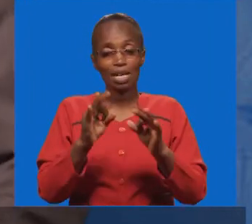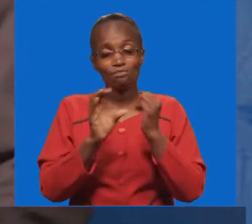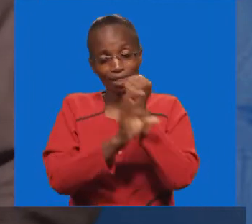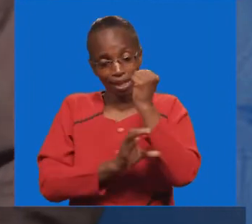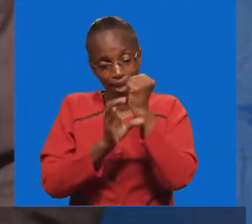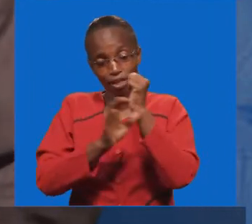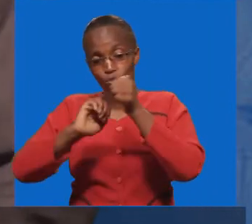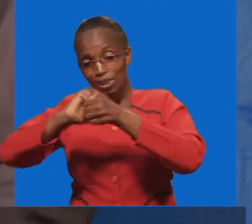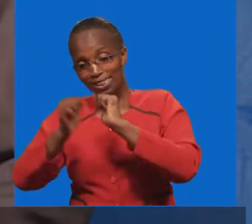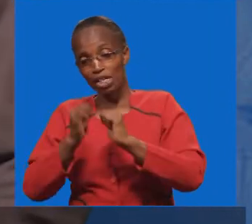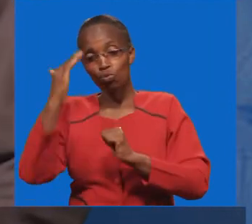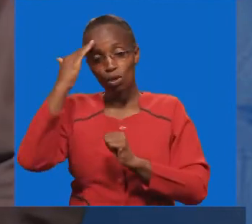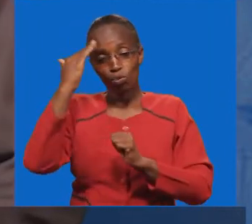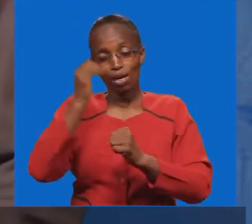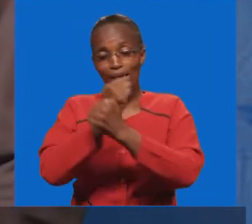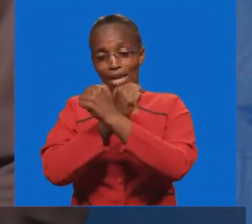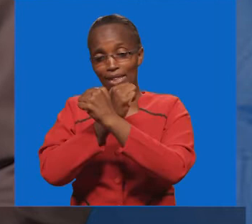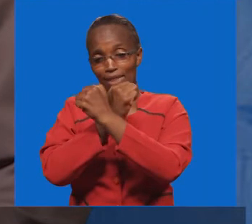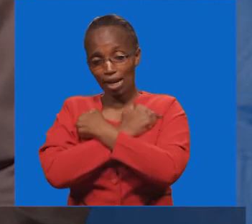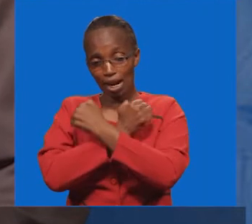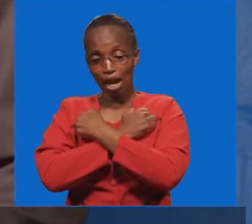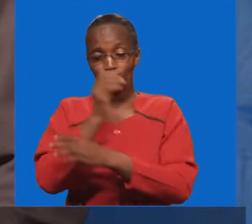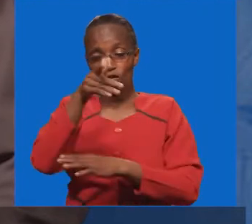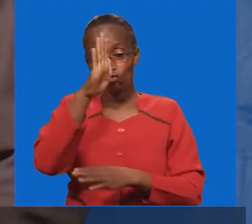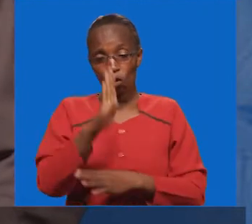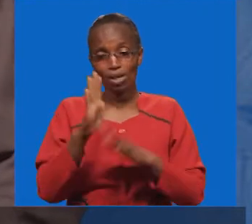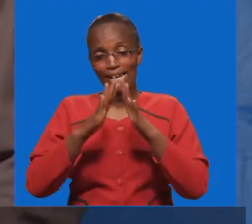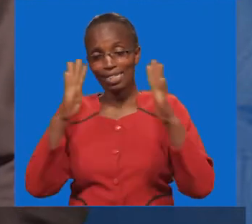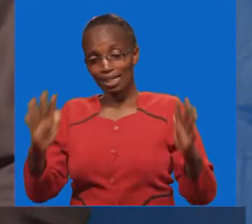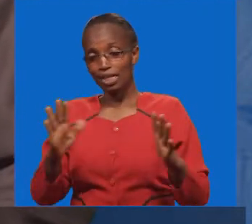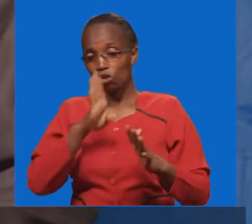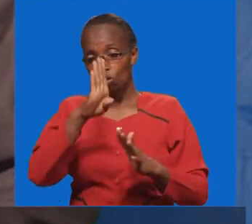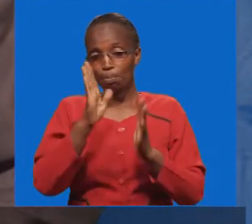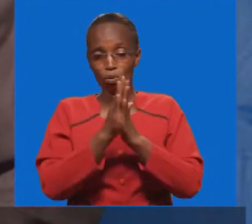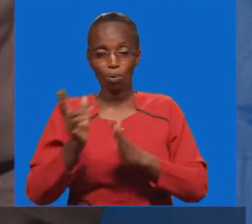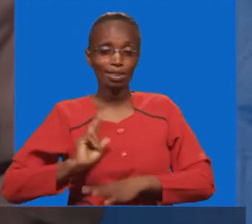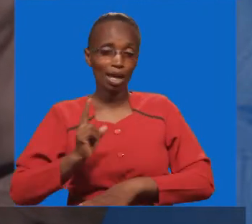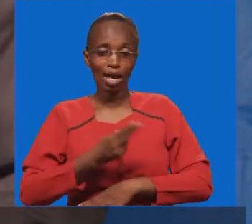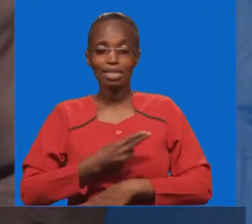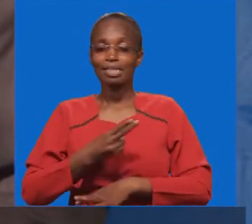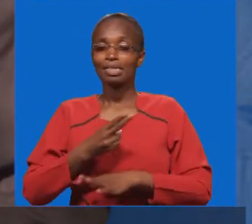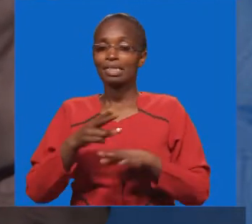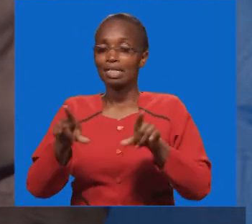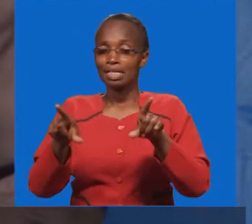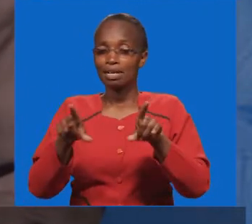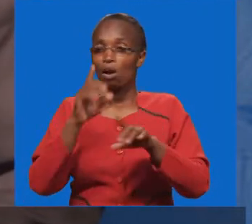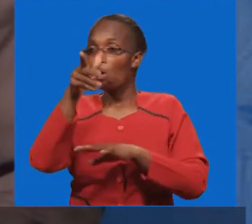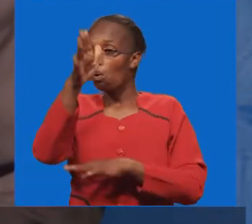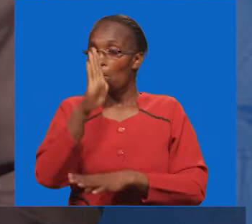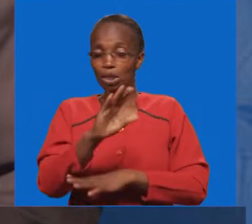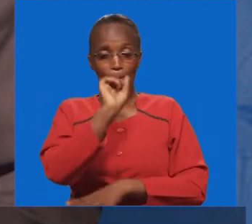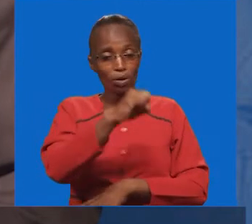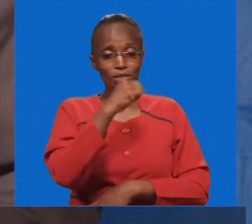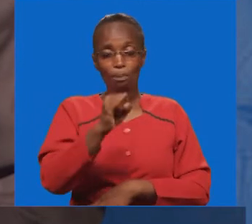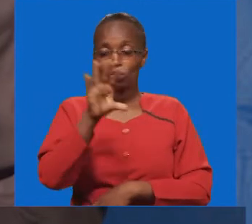kustahimili. Utatusaidia hata kama inji itabadilika. Najua upendo wa Mungu ulio mkuu utaweza kuwa pamoja nasi.